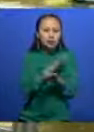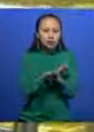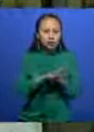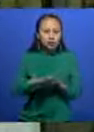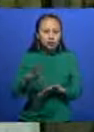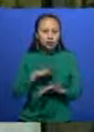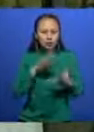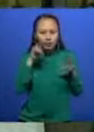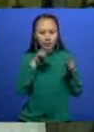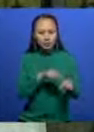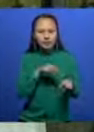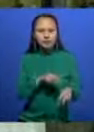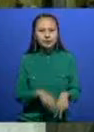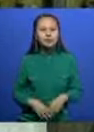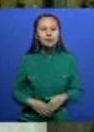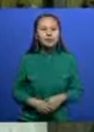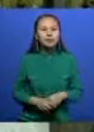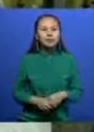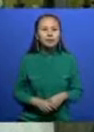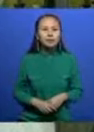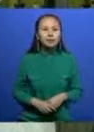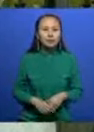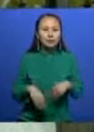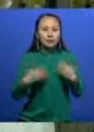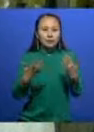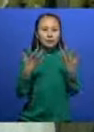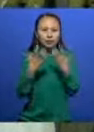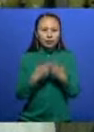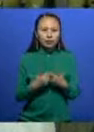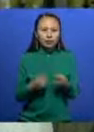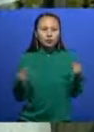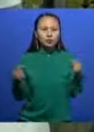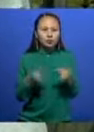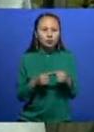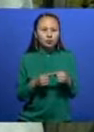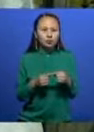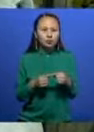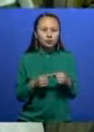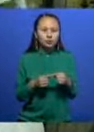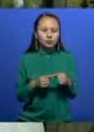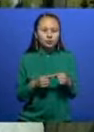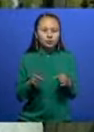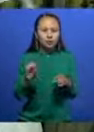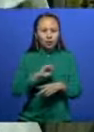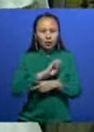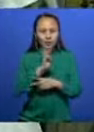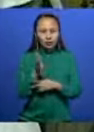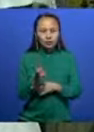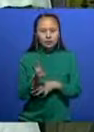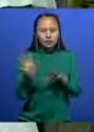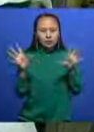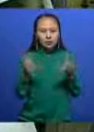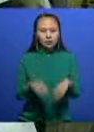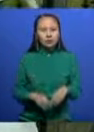бақылайды. Бұл автоматтандырылған құралдар ең жоғарғы сорттарды қамтамасыз етеді.